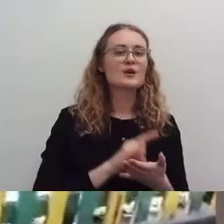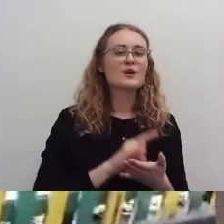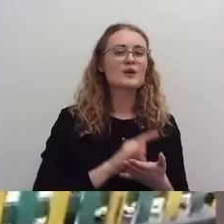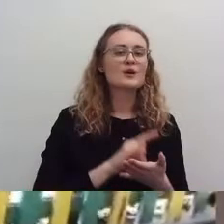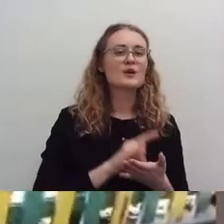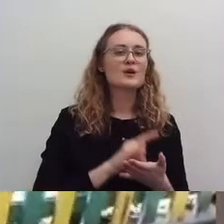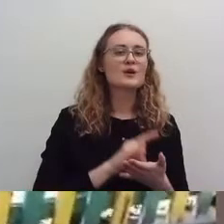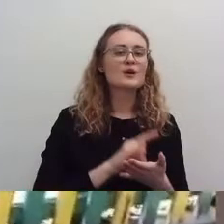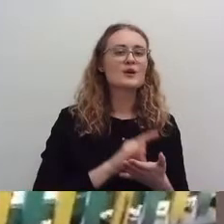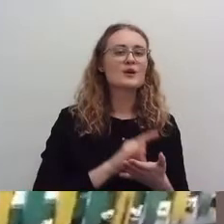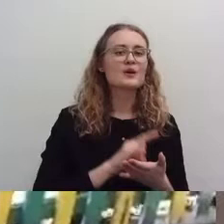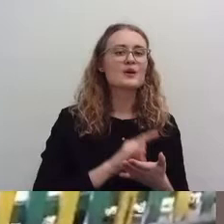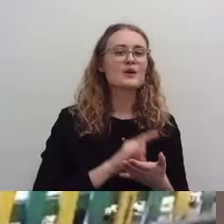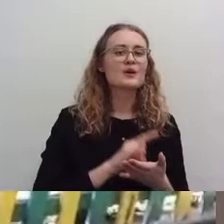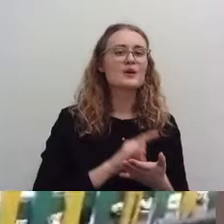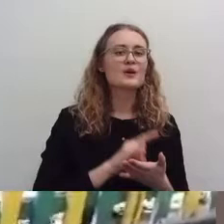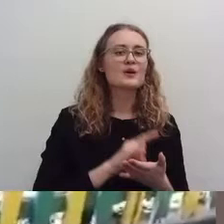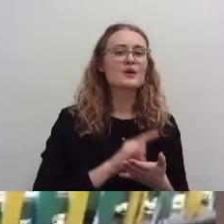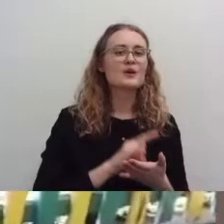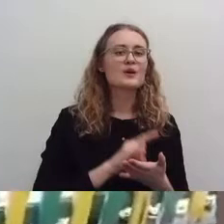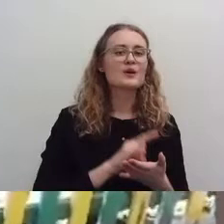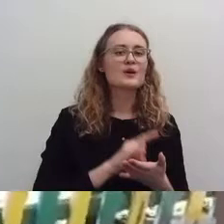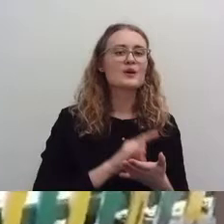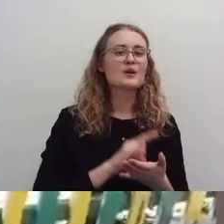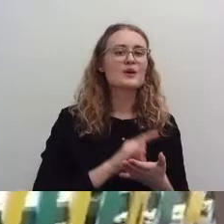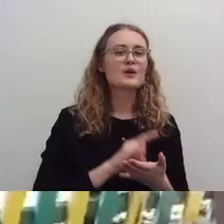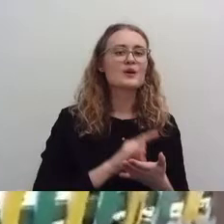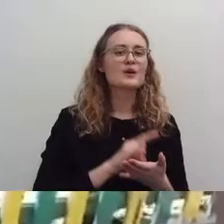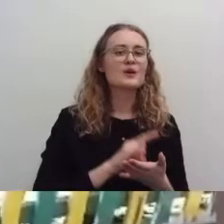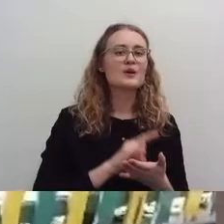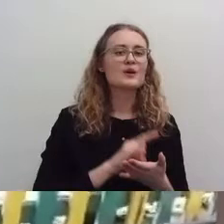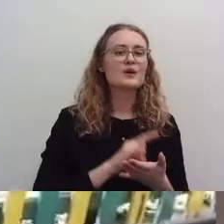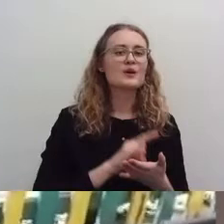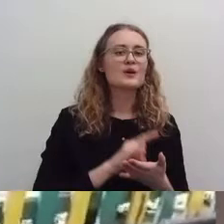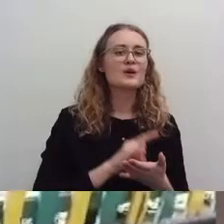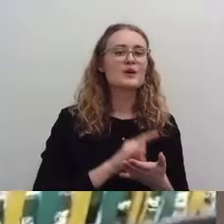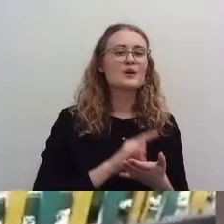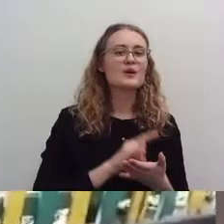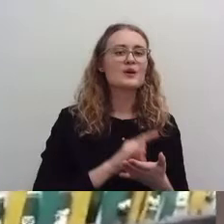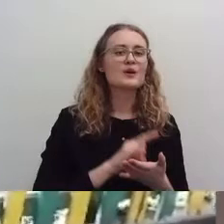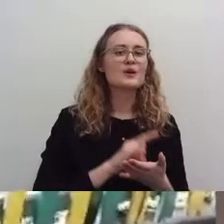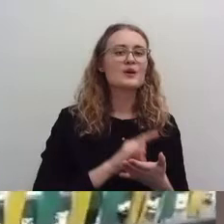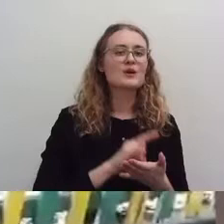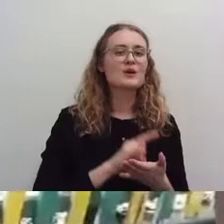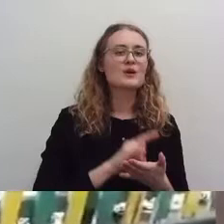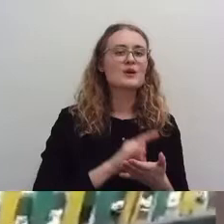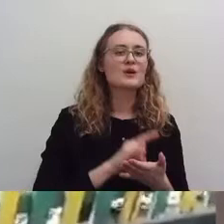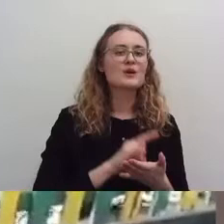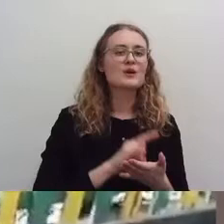paskelbčiau, kad jiems duotų daug pinigų, kad jie turėtų gerą namą,